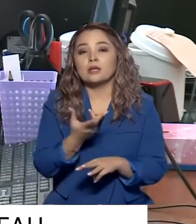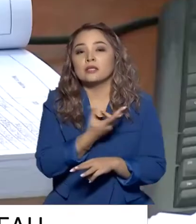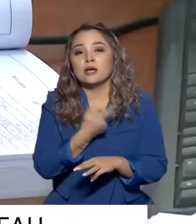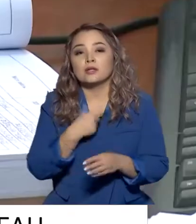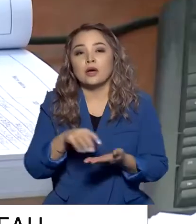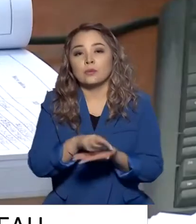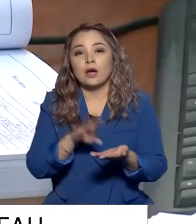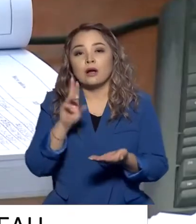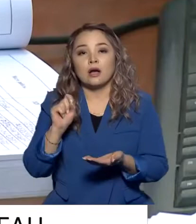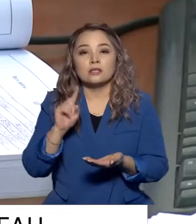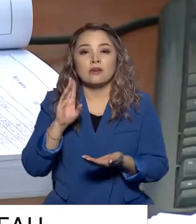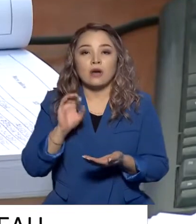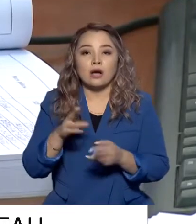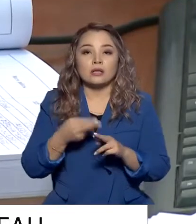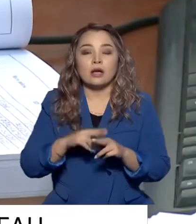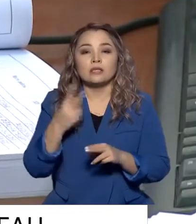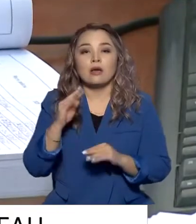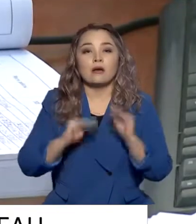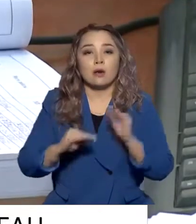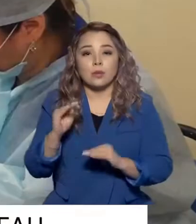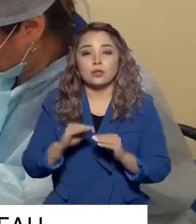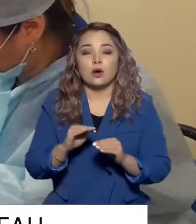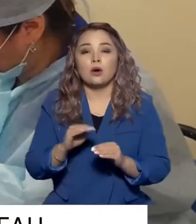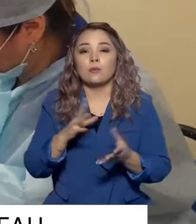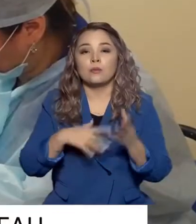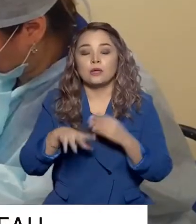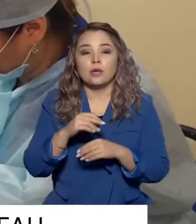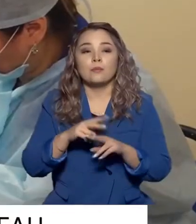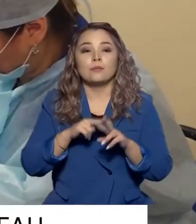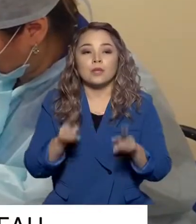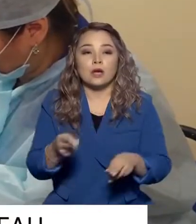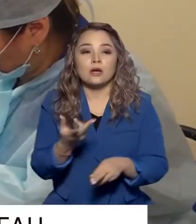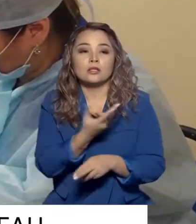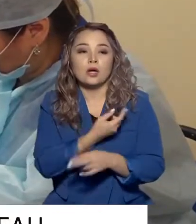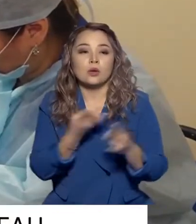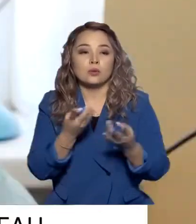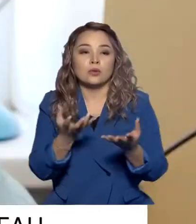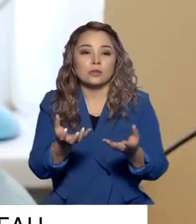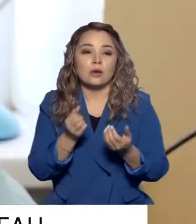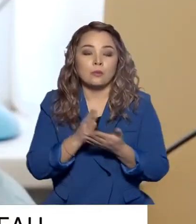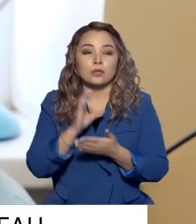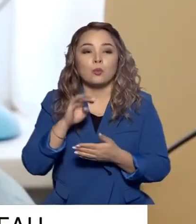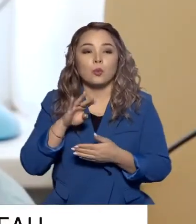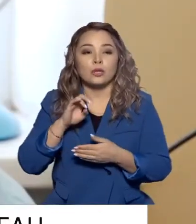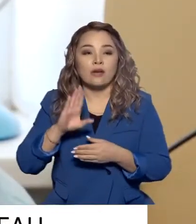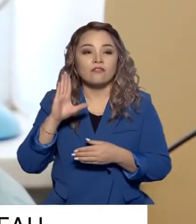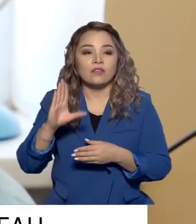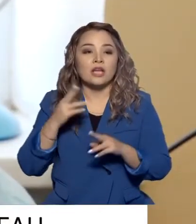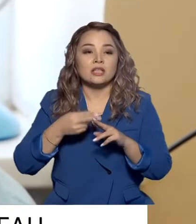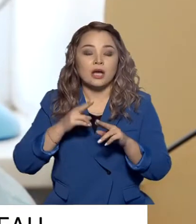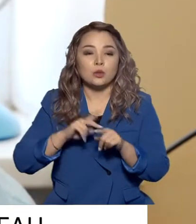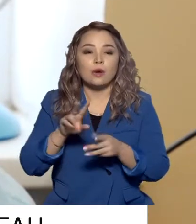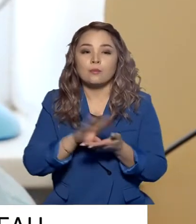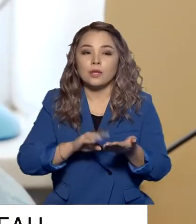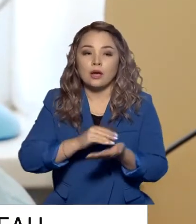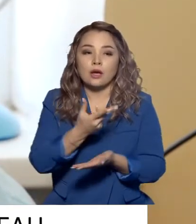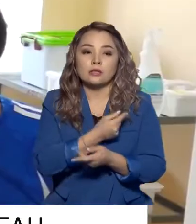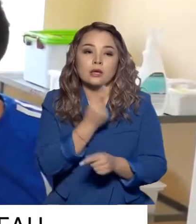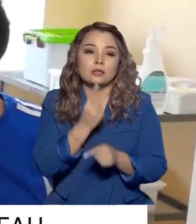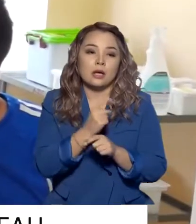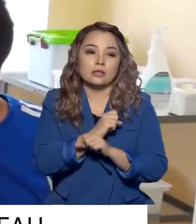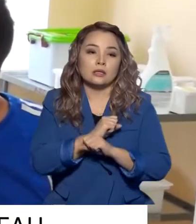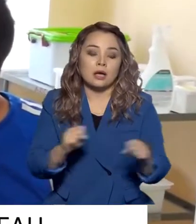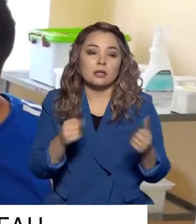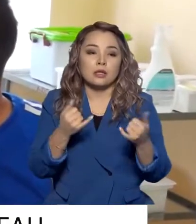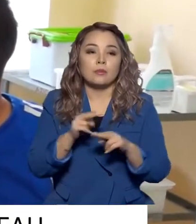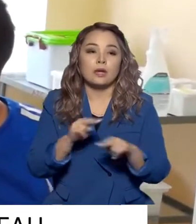жасау үшін Казвак секілді 2 компонентінің құрамы бірде екпен алу керек деді. Ал Спутник V ревакцина жасауға жарамайды дейді.